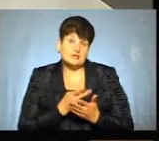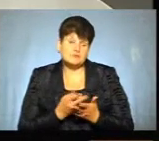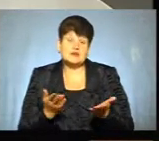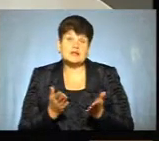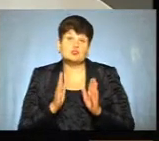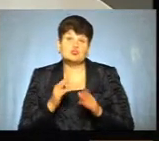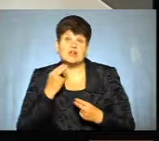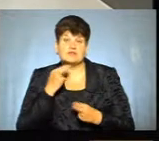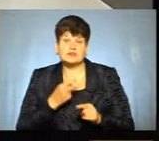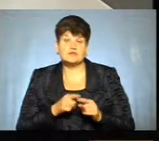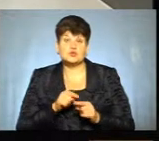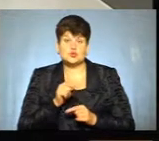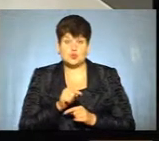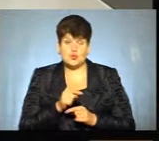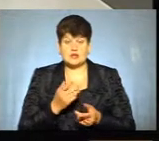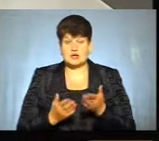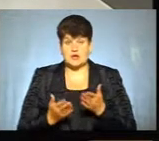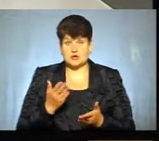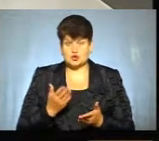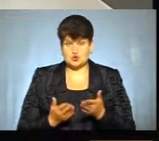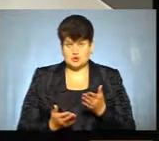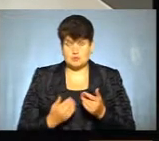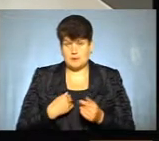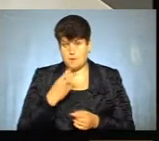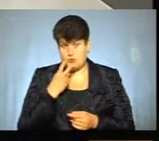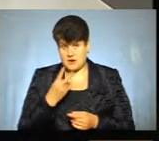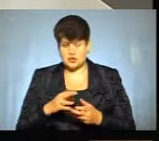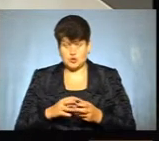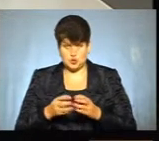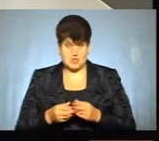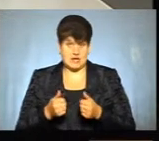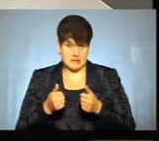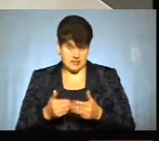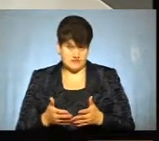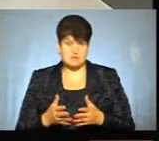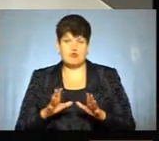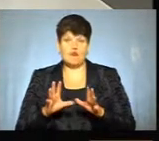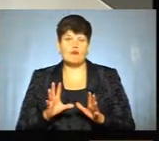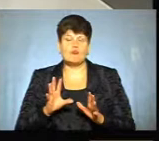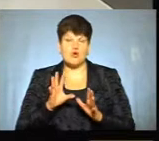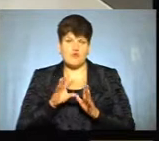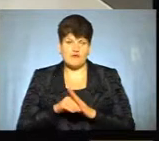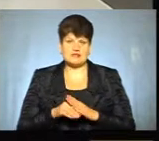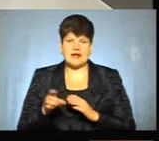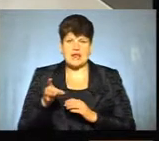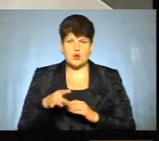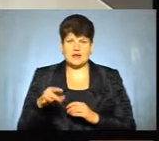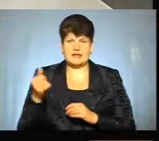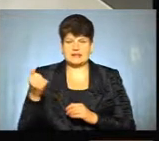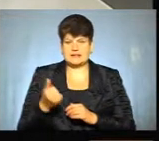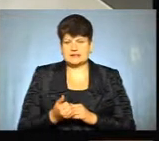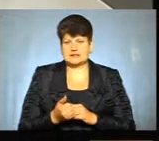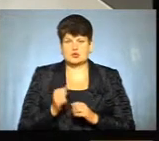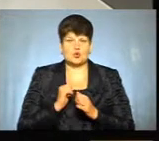буде ефект від того, і якщо ми побачимо результативність, можливо, ми запровадимо такий регіональний тиждень,